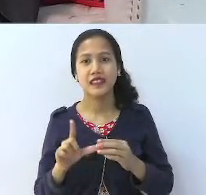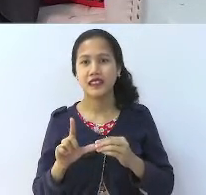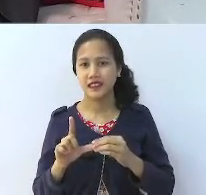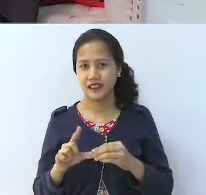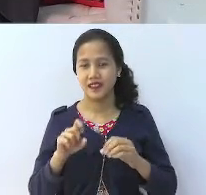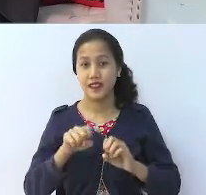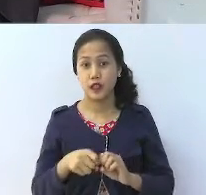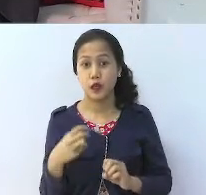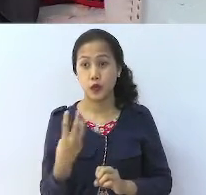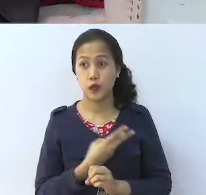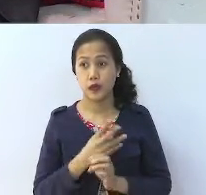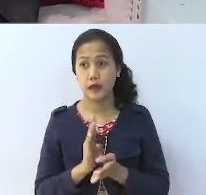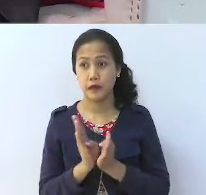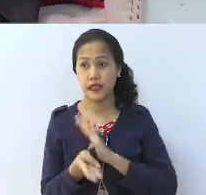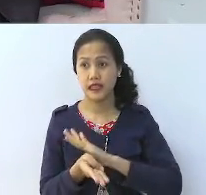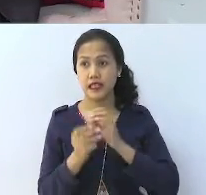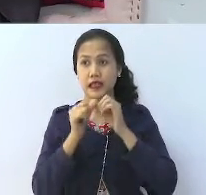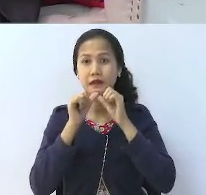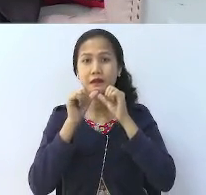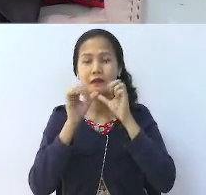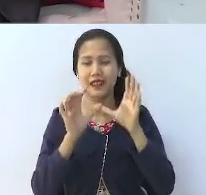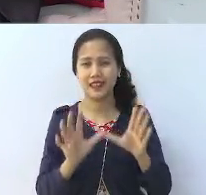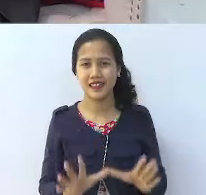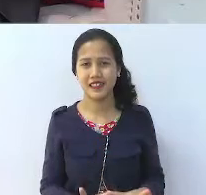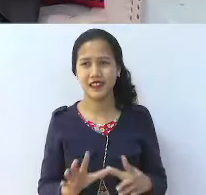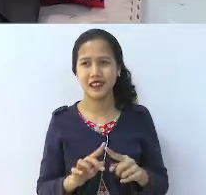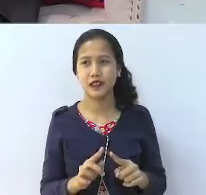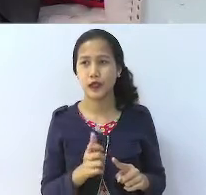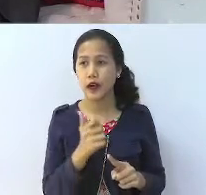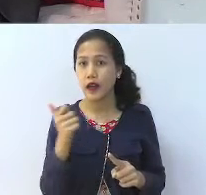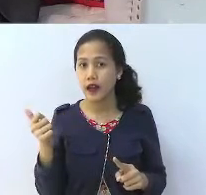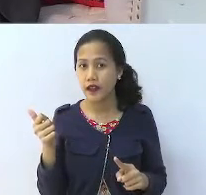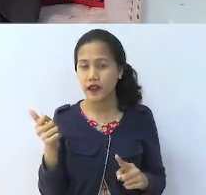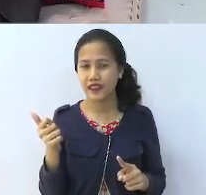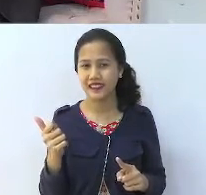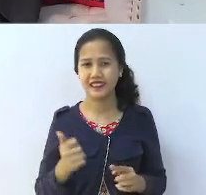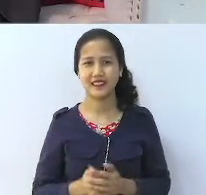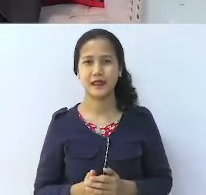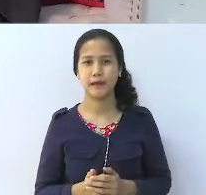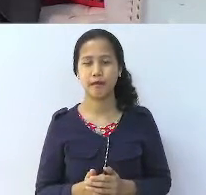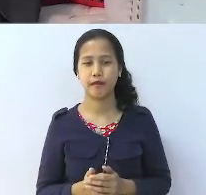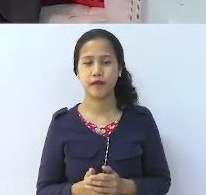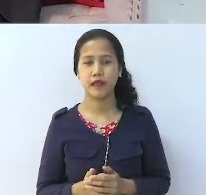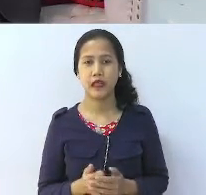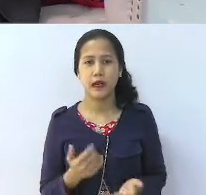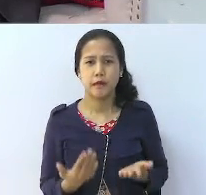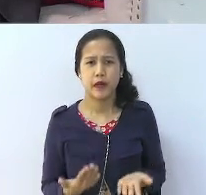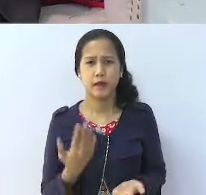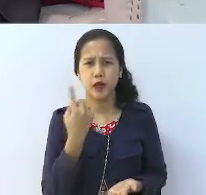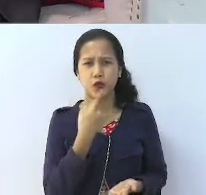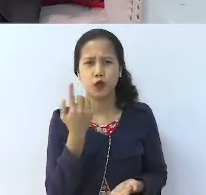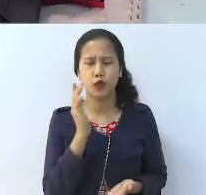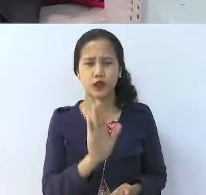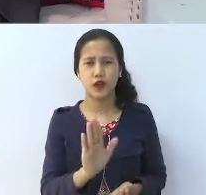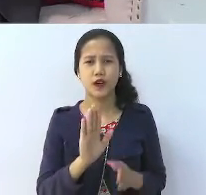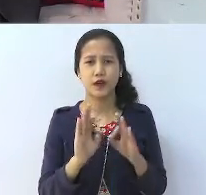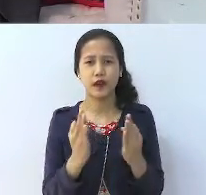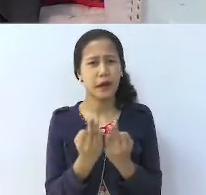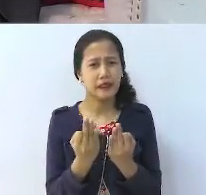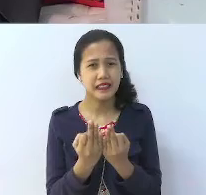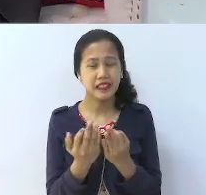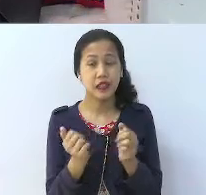magiging pagpapala po para po sa atin mga kapatid. No? Kaya let's all enjoy the program and muli tayo po. I-share